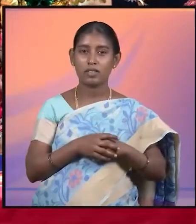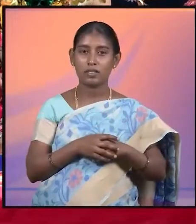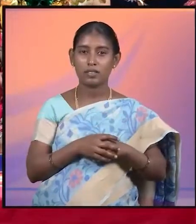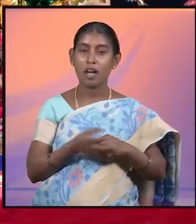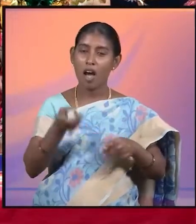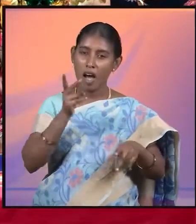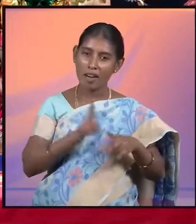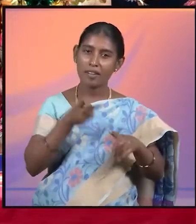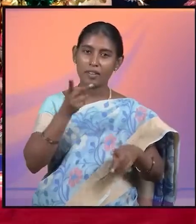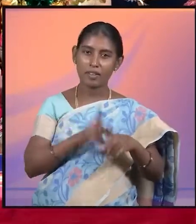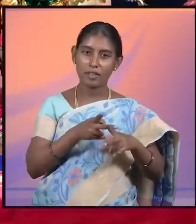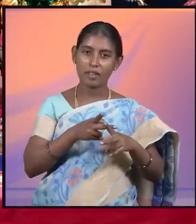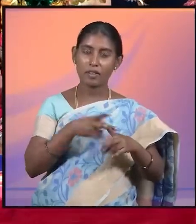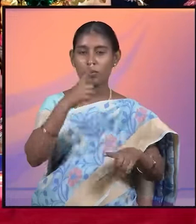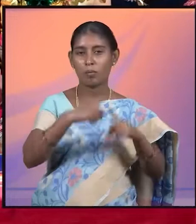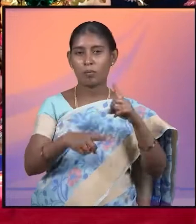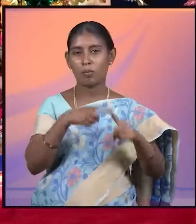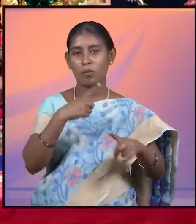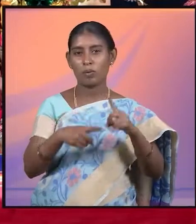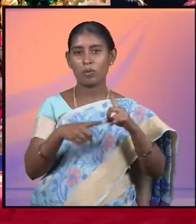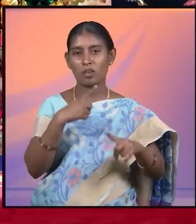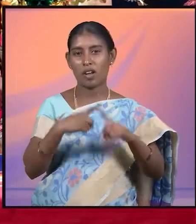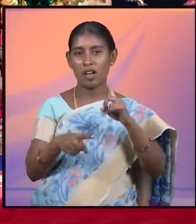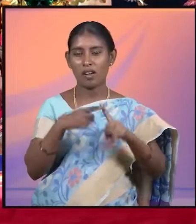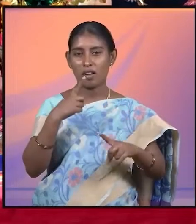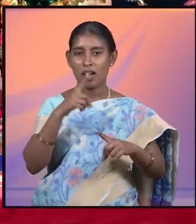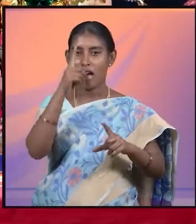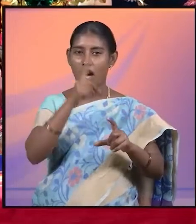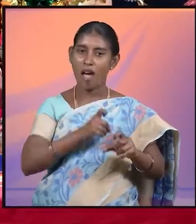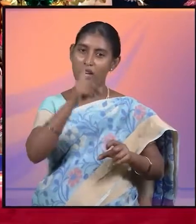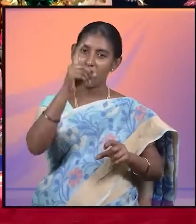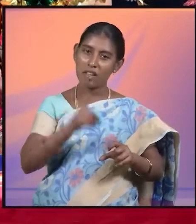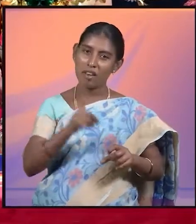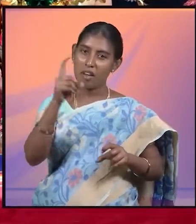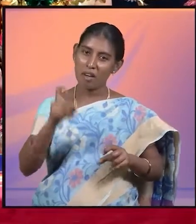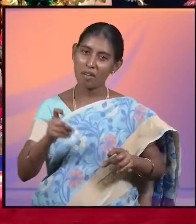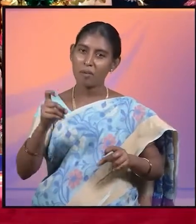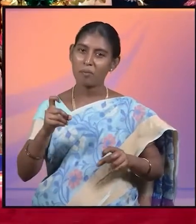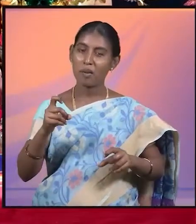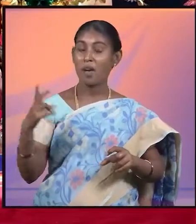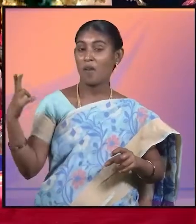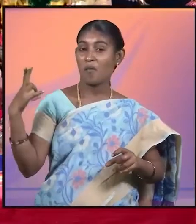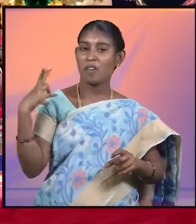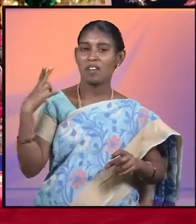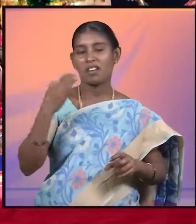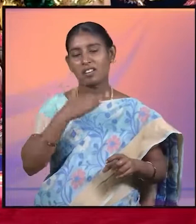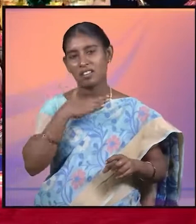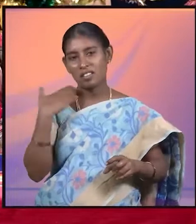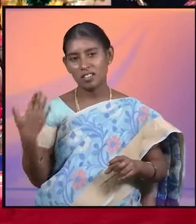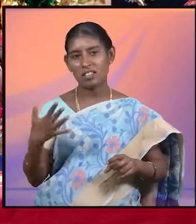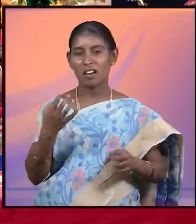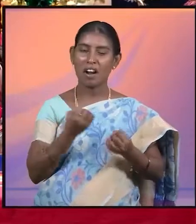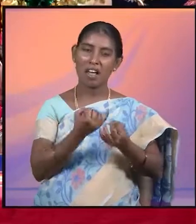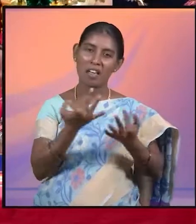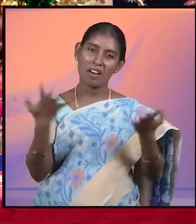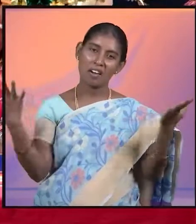இல்ல, அடிக்கடி நடக்கிற போரால ஆயிரம் ஆயிரம் வீரர்கள் செத்து மடியறாங்க,